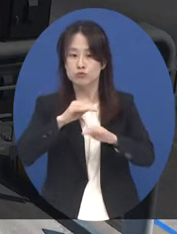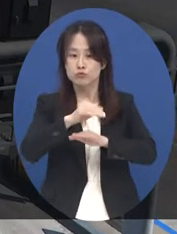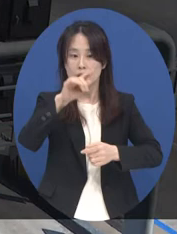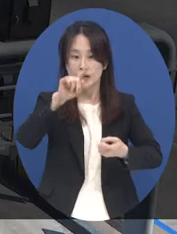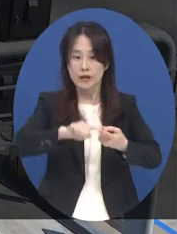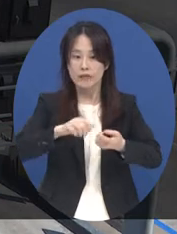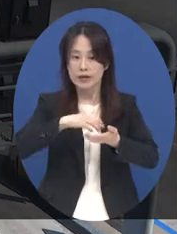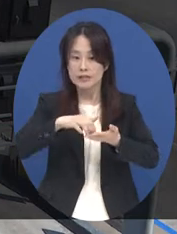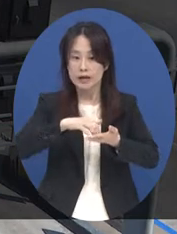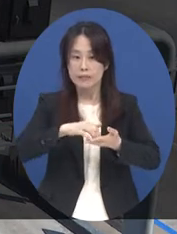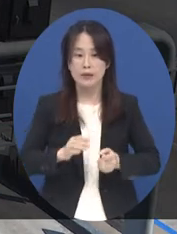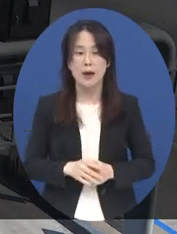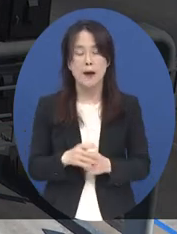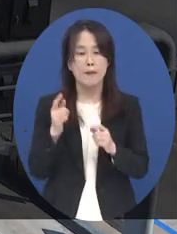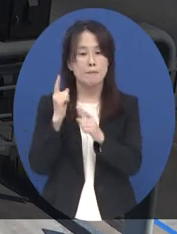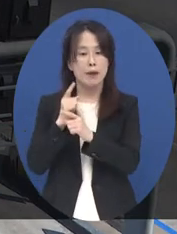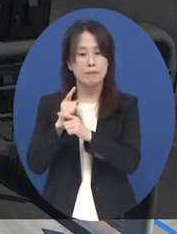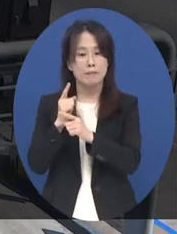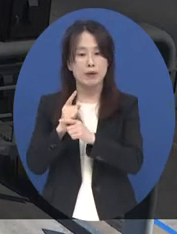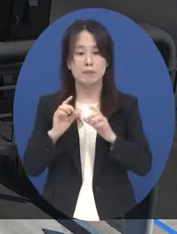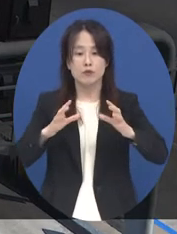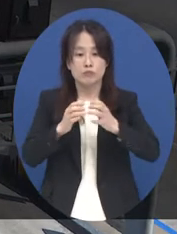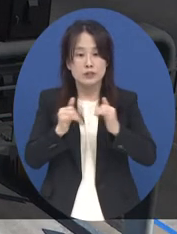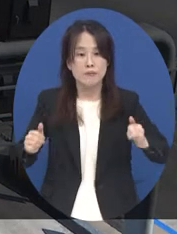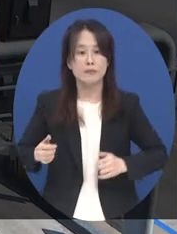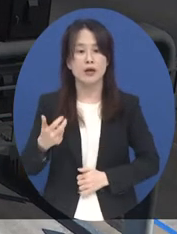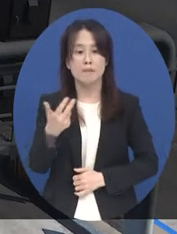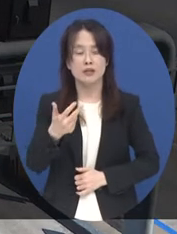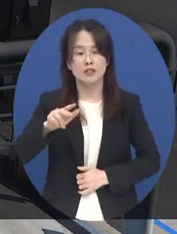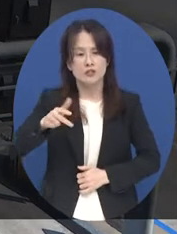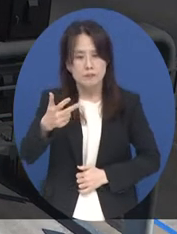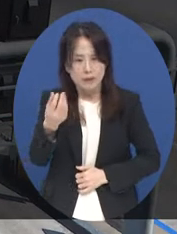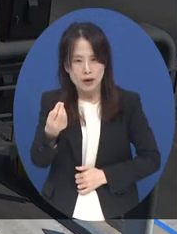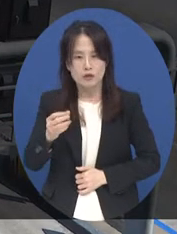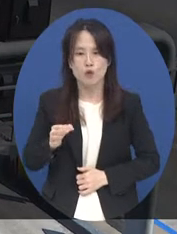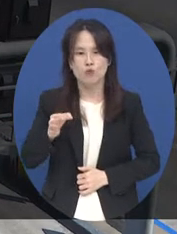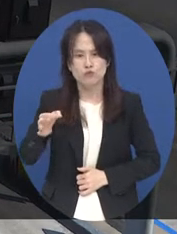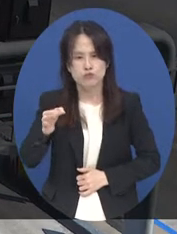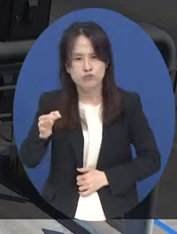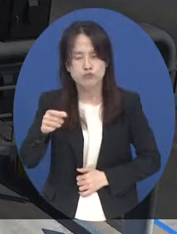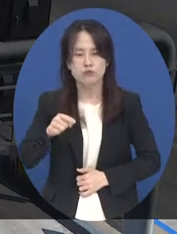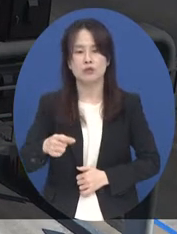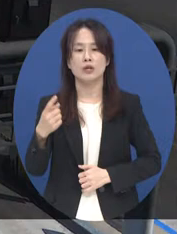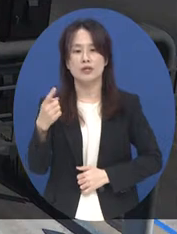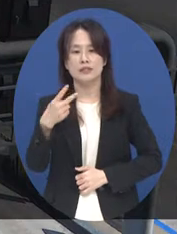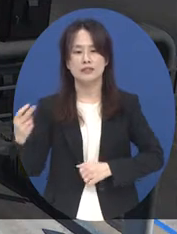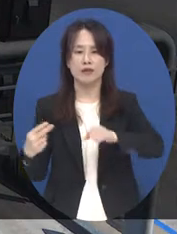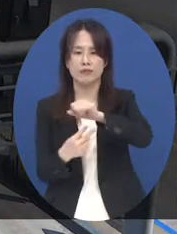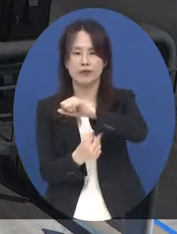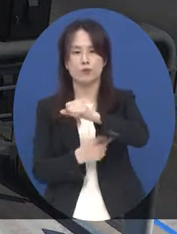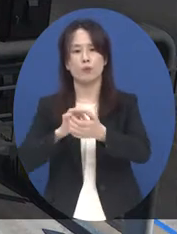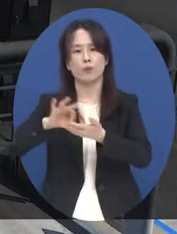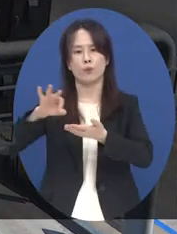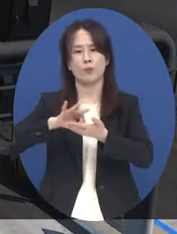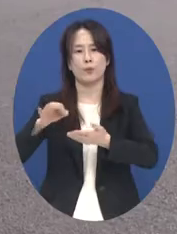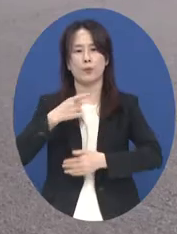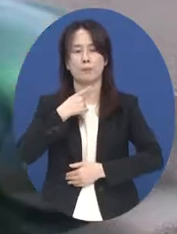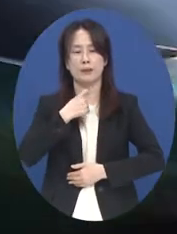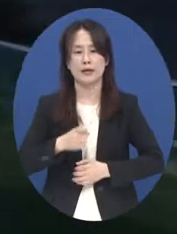72,979대로 따져보면 매일같이 국민들은 8,700만 원가량의 돈을 내고 일산대교를 지나다닌